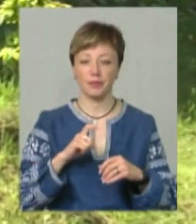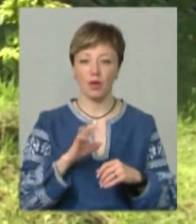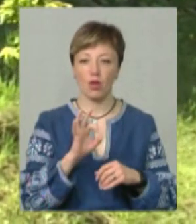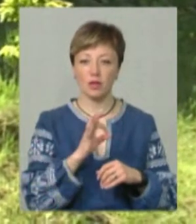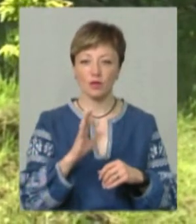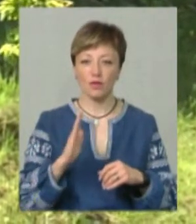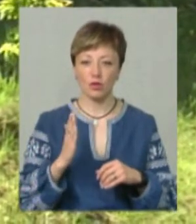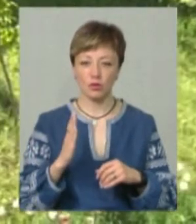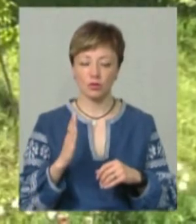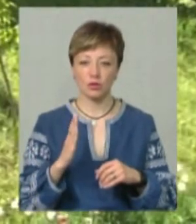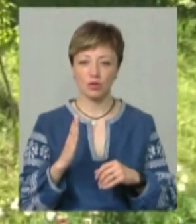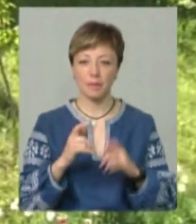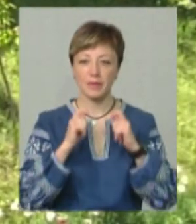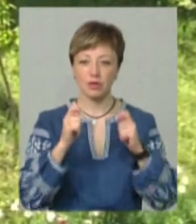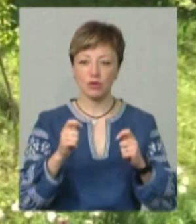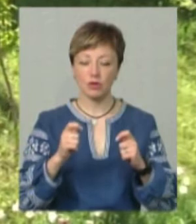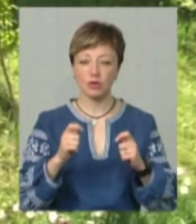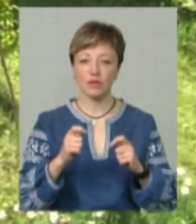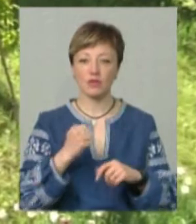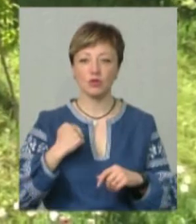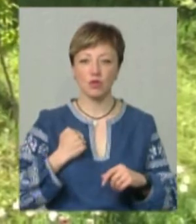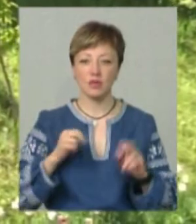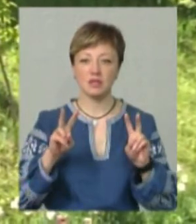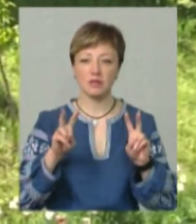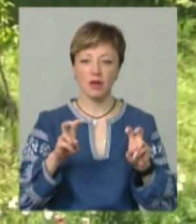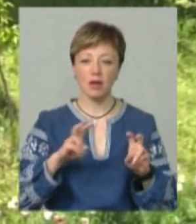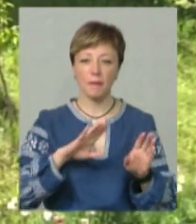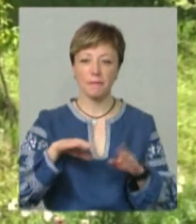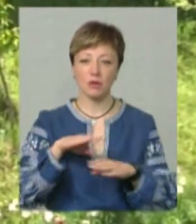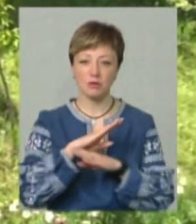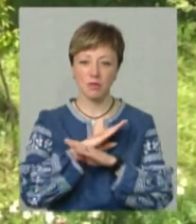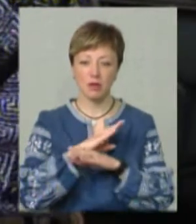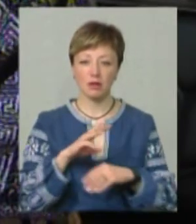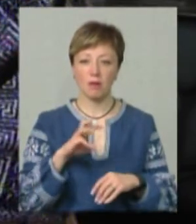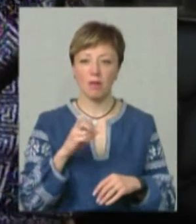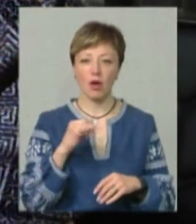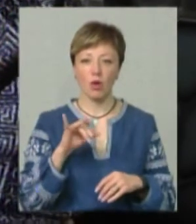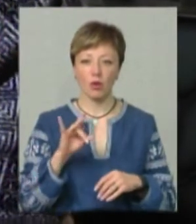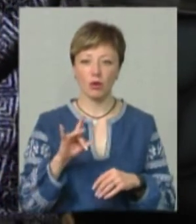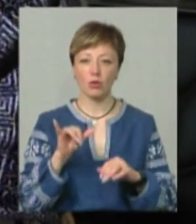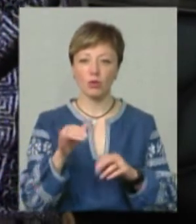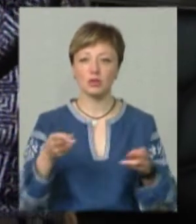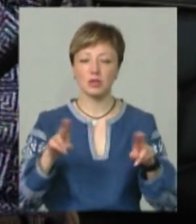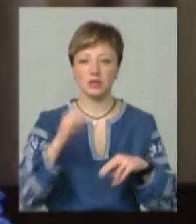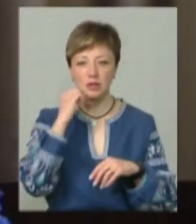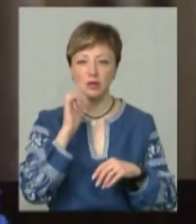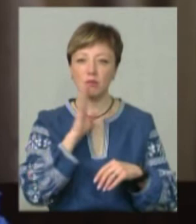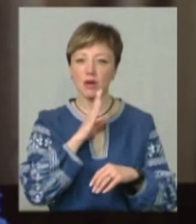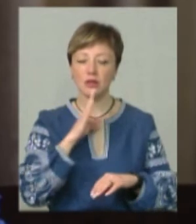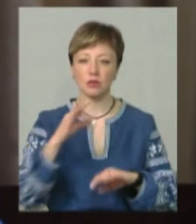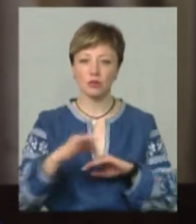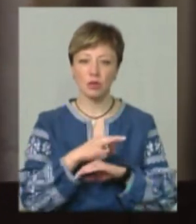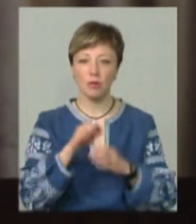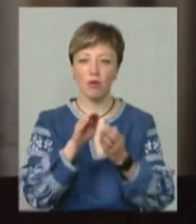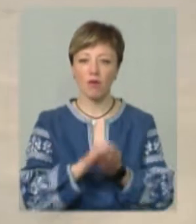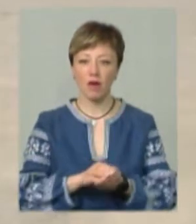Олексію Володимировичу присвоєне чергове військове звання посмертне – майор. У героя залишили старенька мати та дружина.